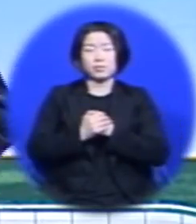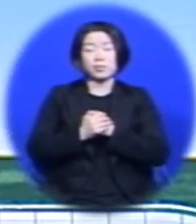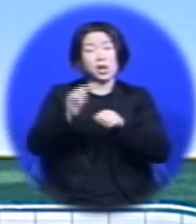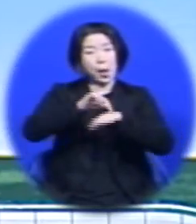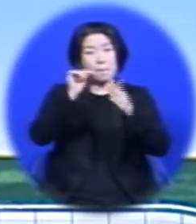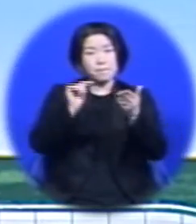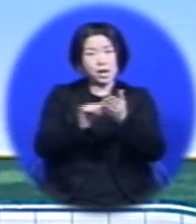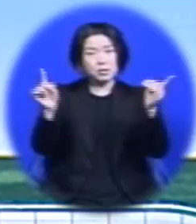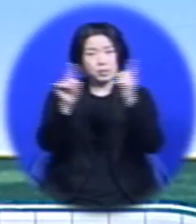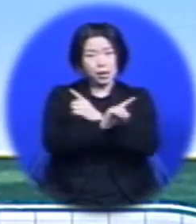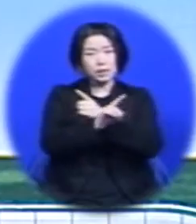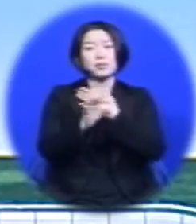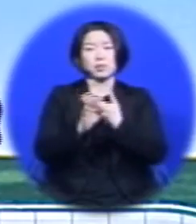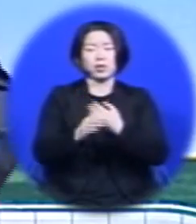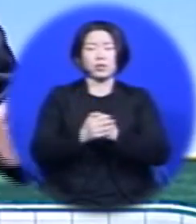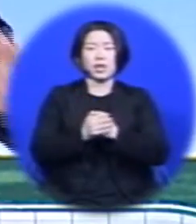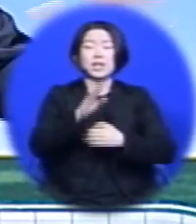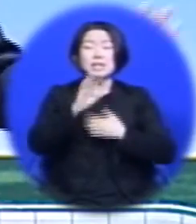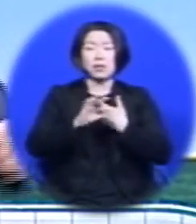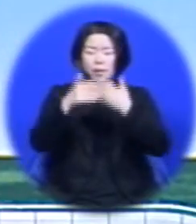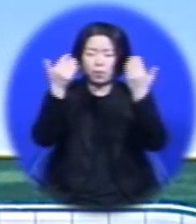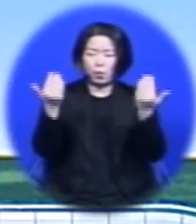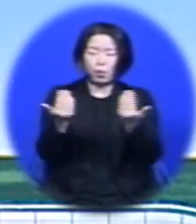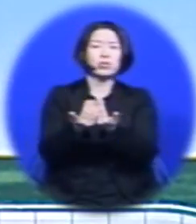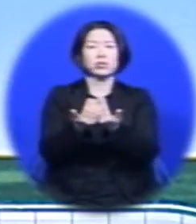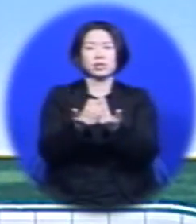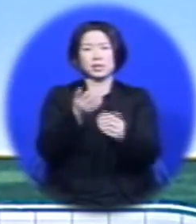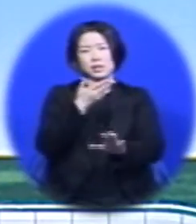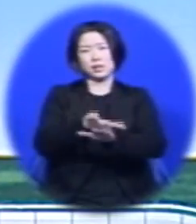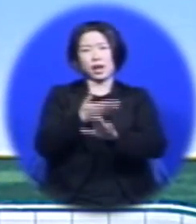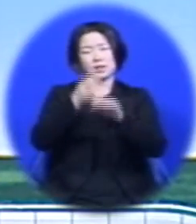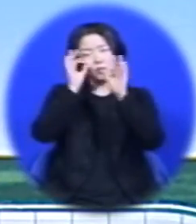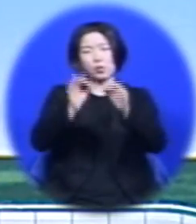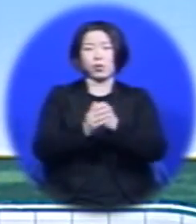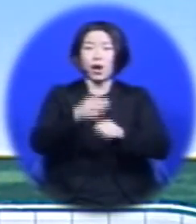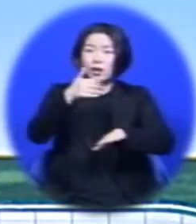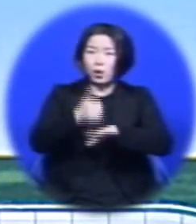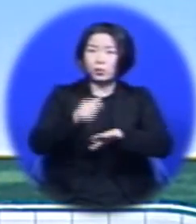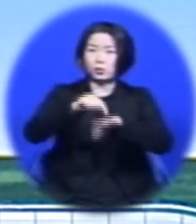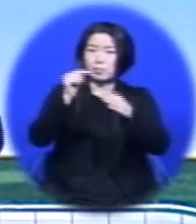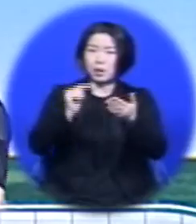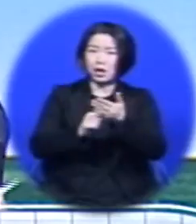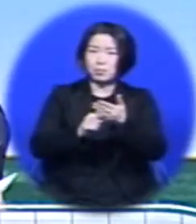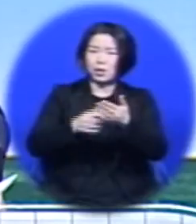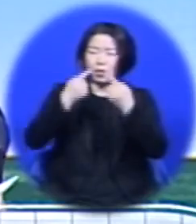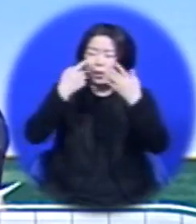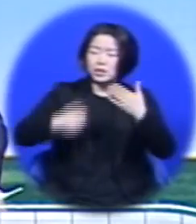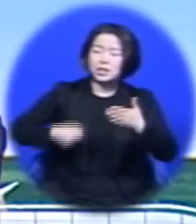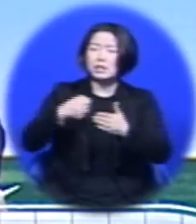마음이 바뀌면 그러면 모든 게 다 잘라 집니다 결국은 마음이 아직도 분명히 정해지지 않은